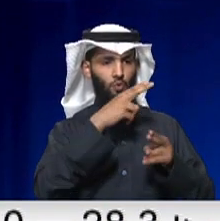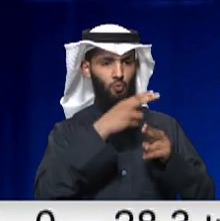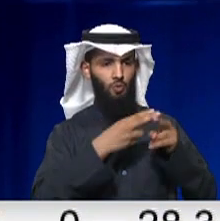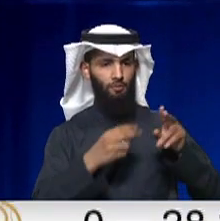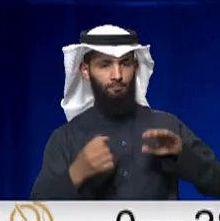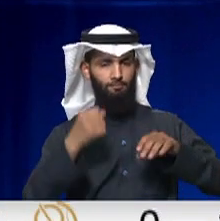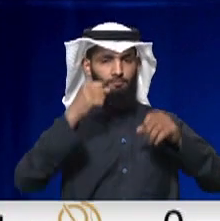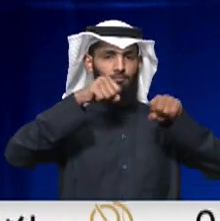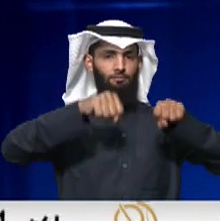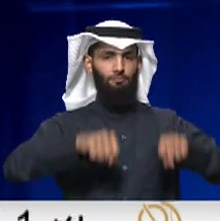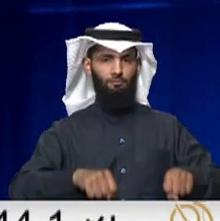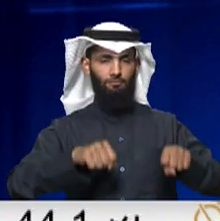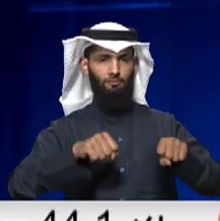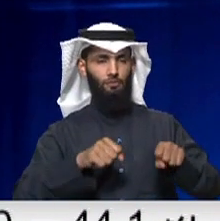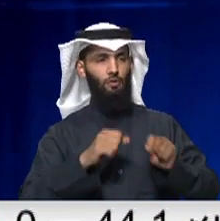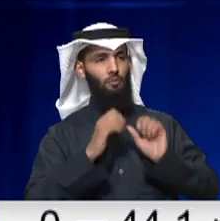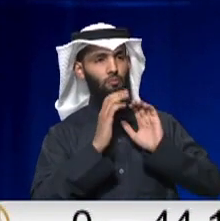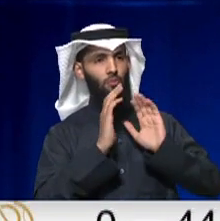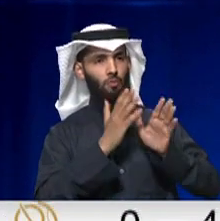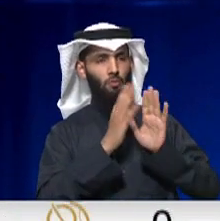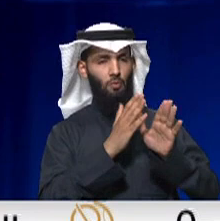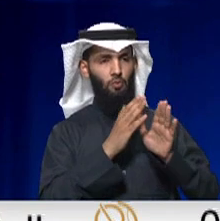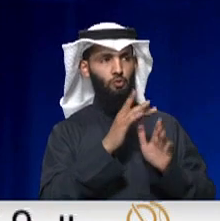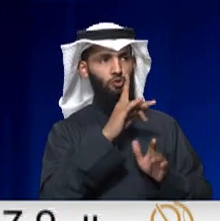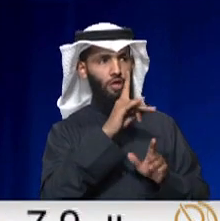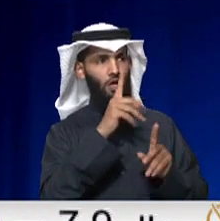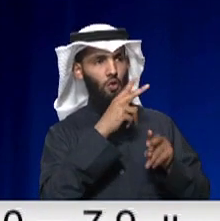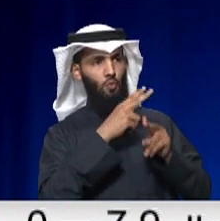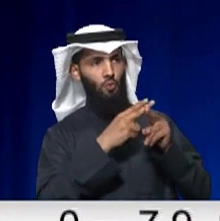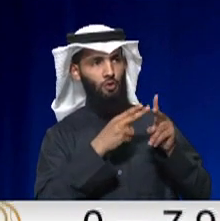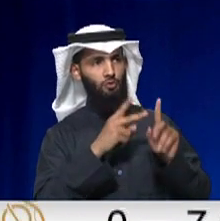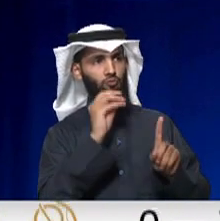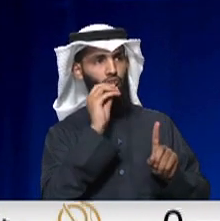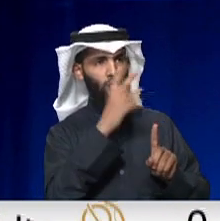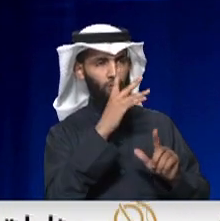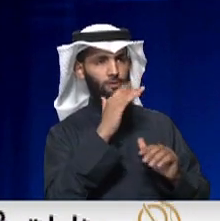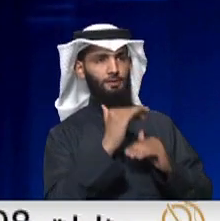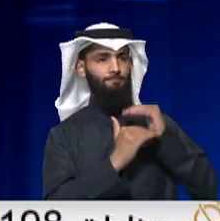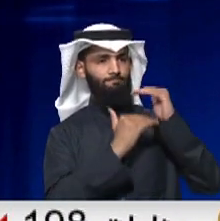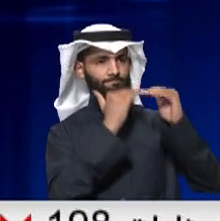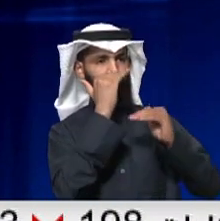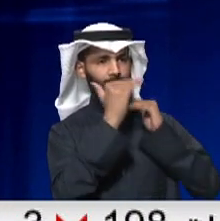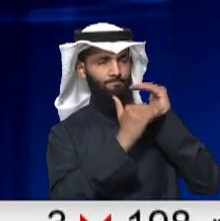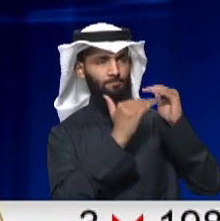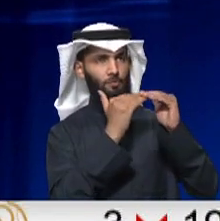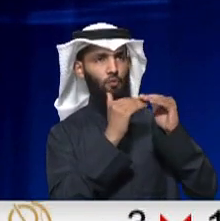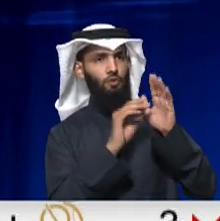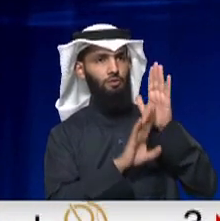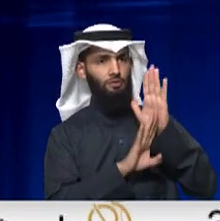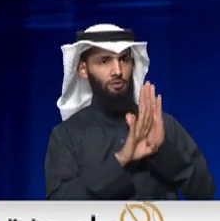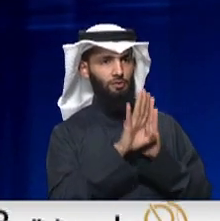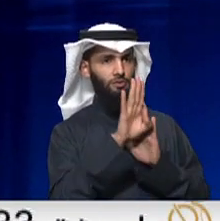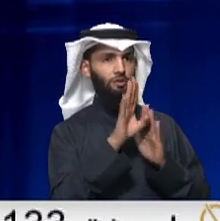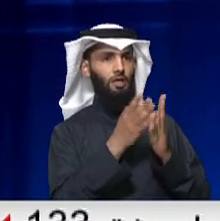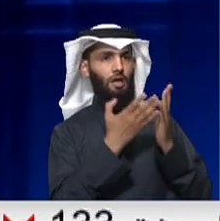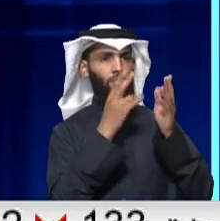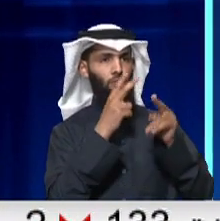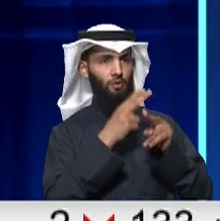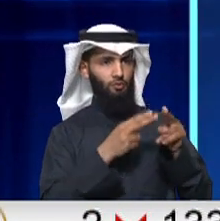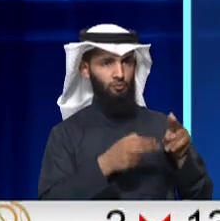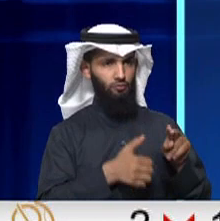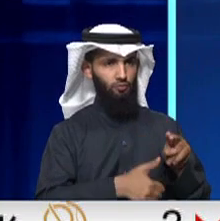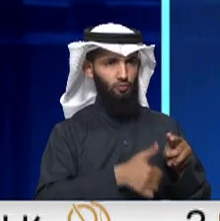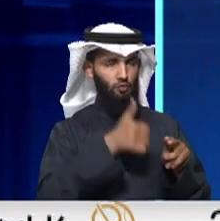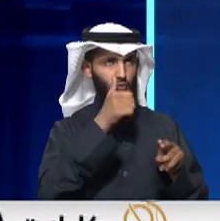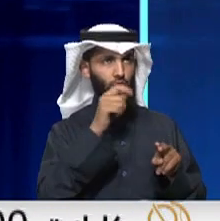الحكم، متمنيا لسموه حفظه الله كل التوفيق لمواصلة مسيرة الخير والنماء لدولة الكويت،